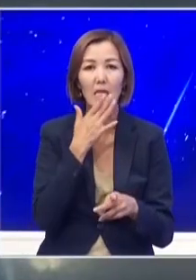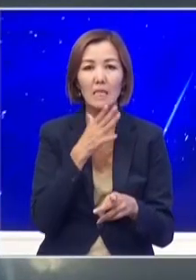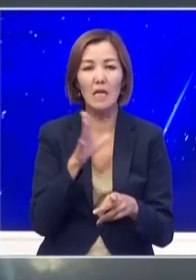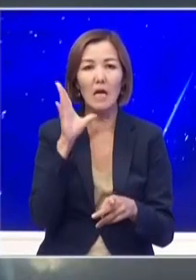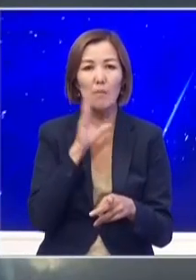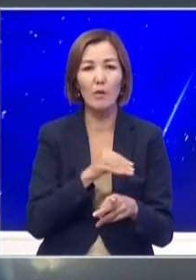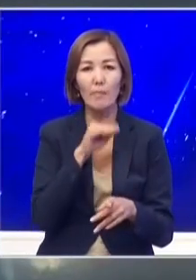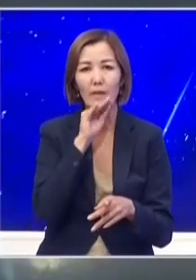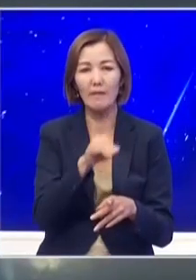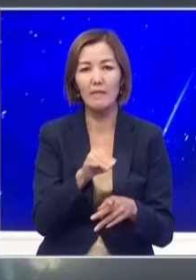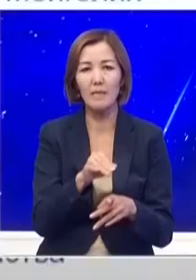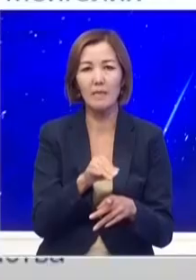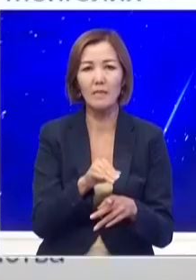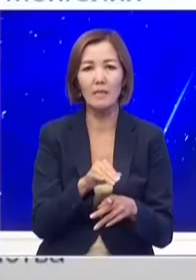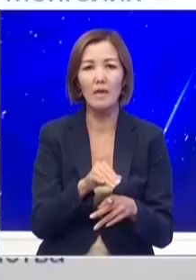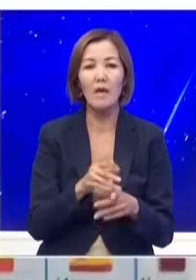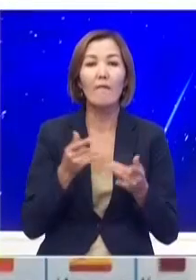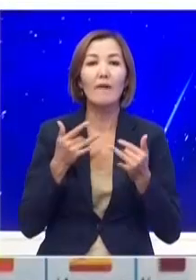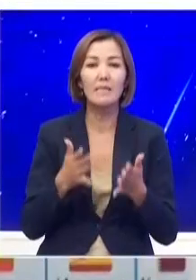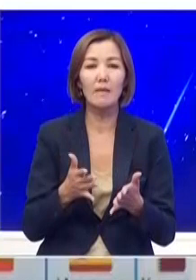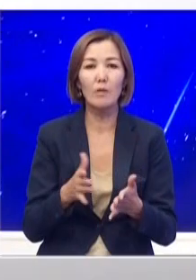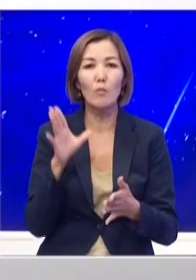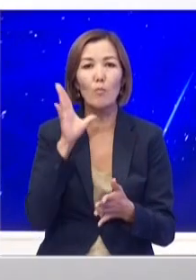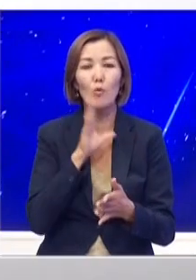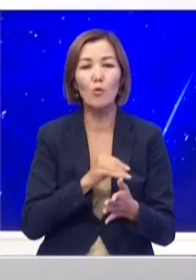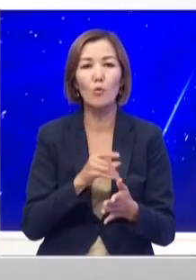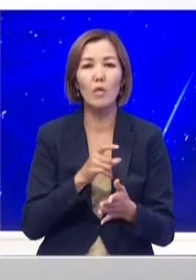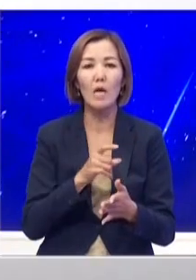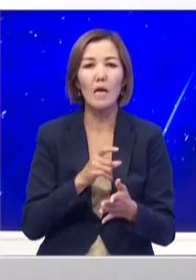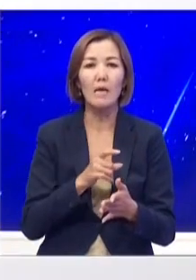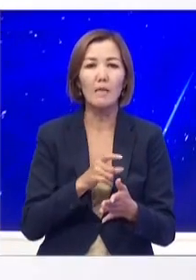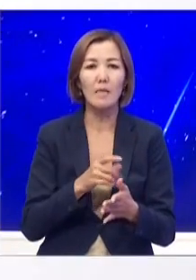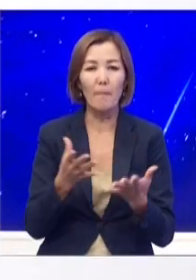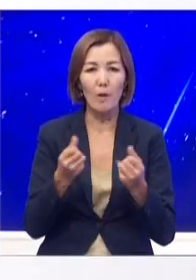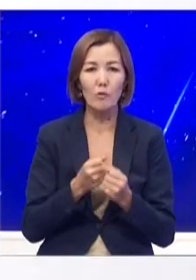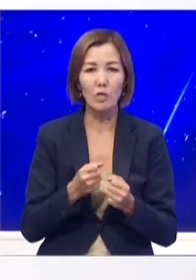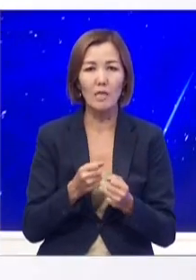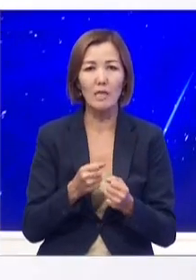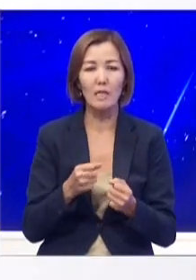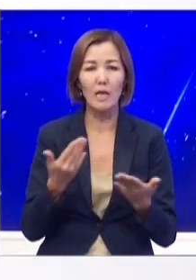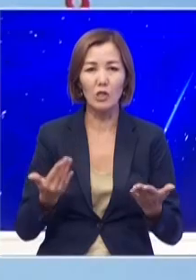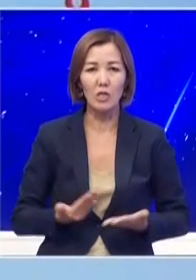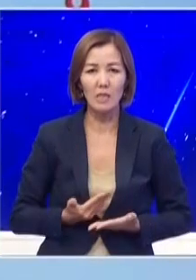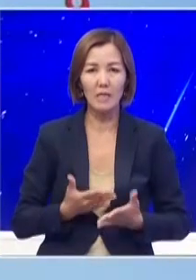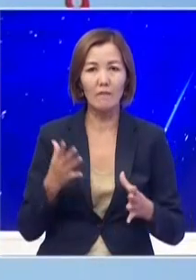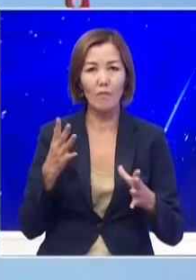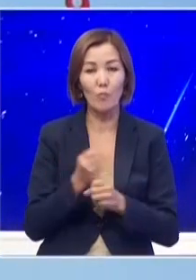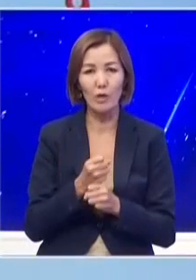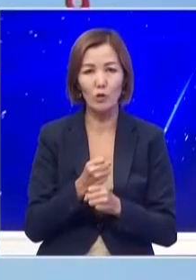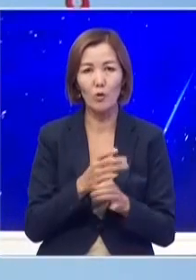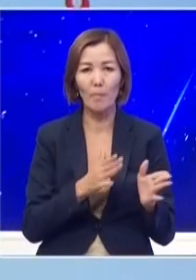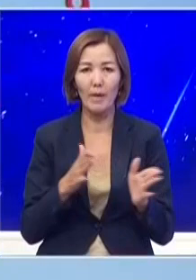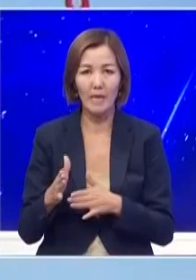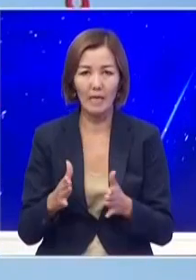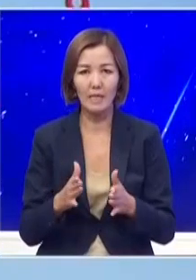иностранцы, обладающие профессиями из перечня востребованных, могут ходатайствовать на получение вида на жительство в упрощенном порядке.